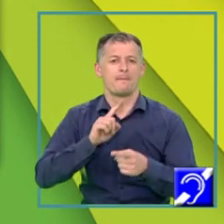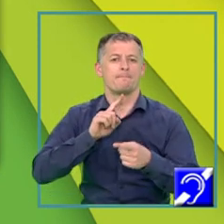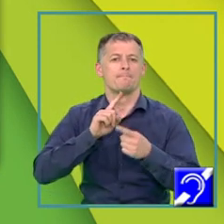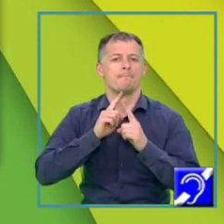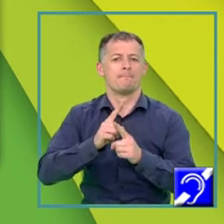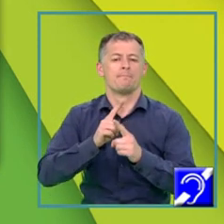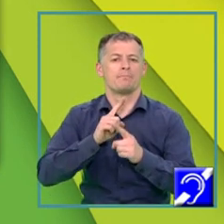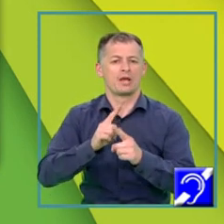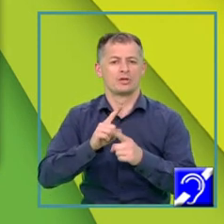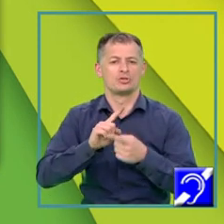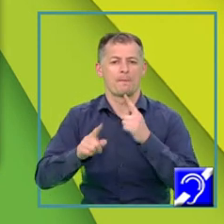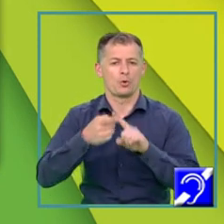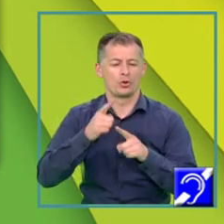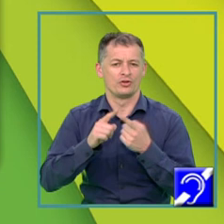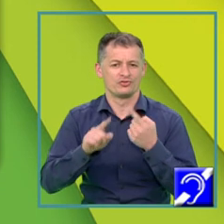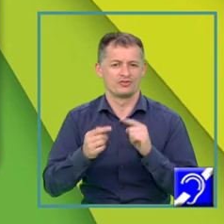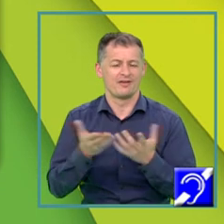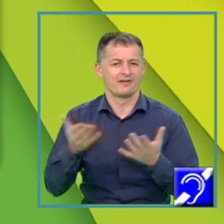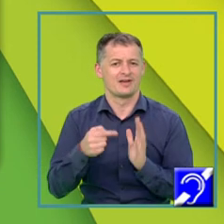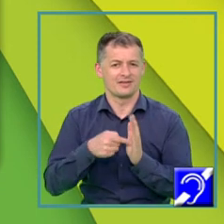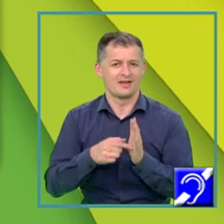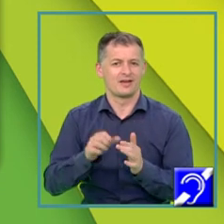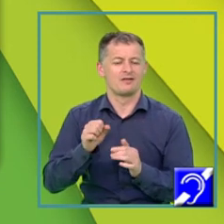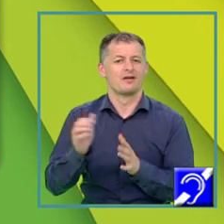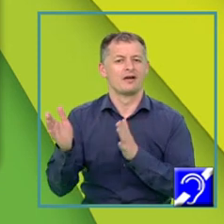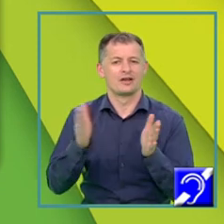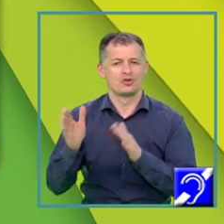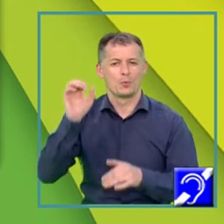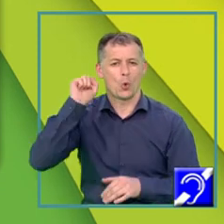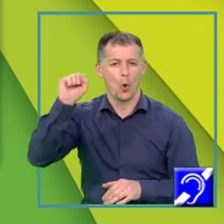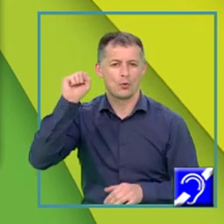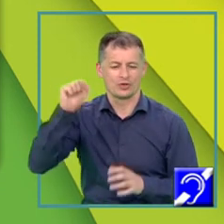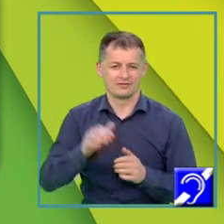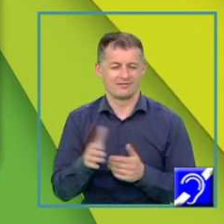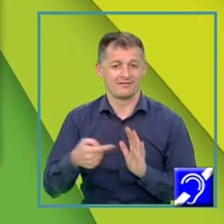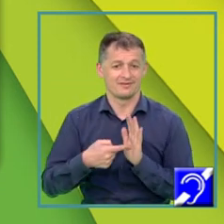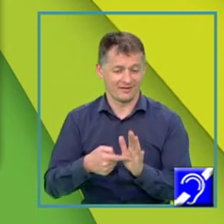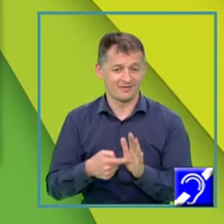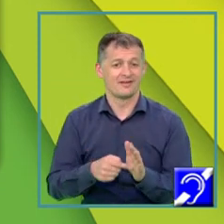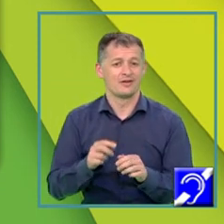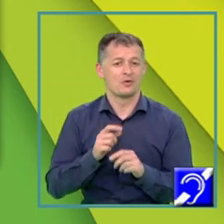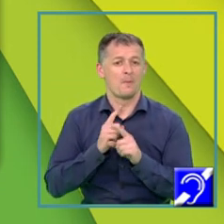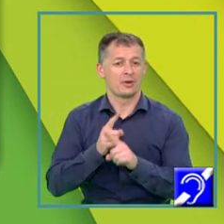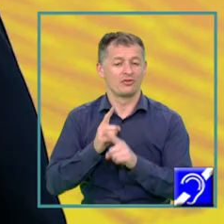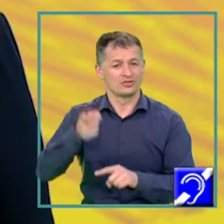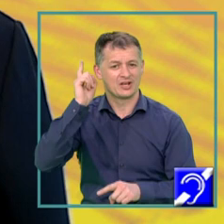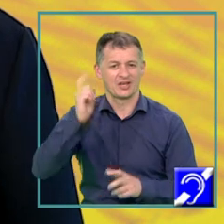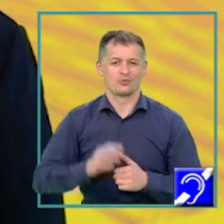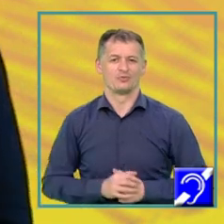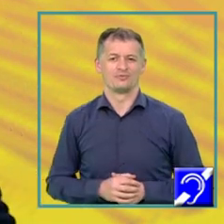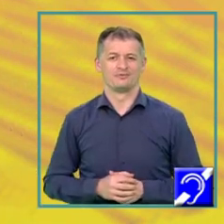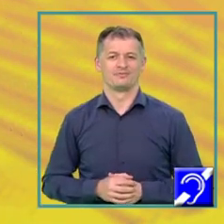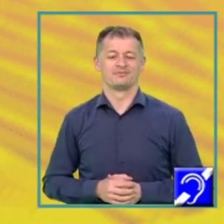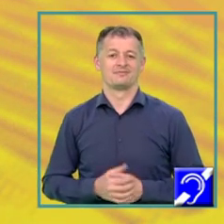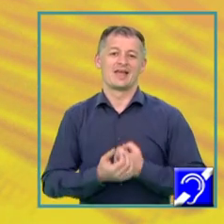definească regimul comunist de factură totalitară, adică să îl caracterizeze conform practicilor totalitare. Dragii